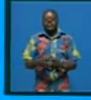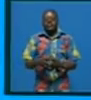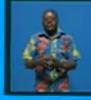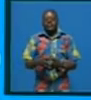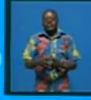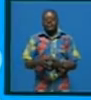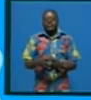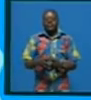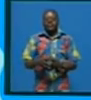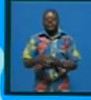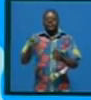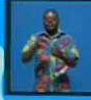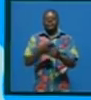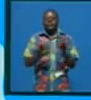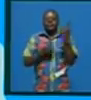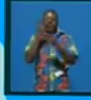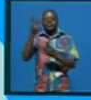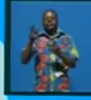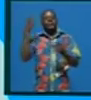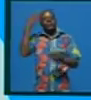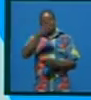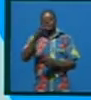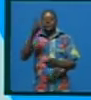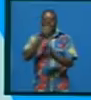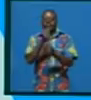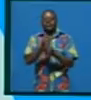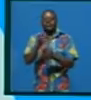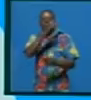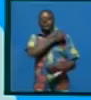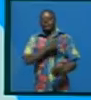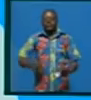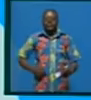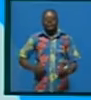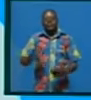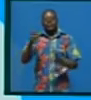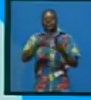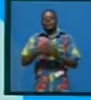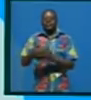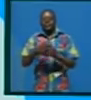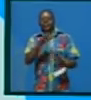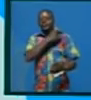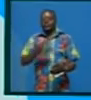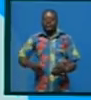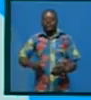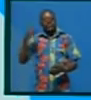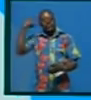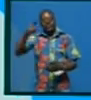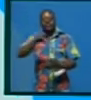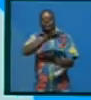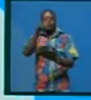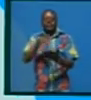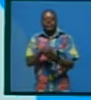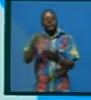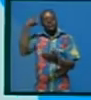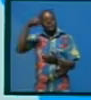Mais tout d'abord, visite de la Bourse du Travail à Ouagadougou par l'ambassadeur des États-Unis, le diplomate américain et le responsable des centrales syndicales